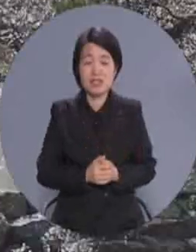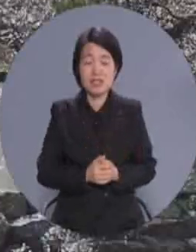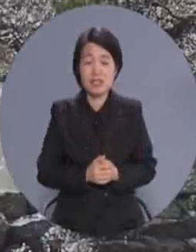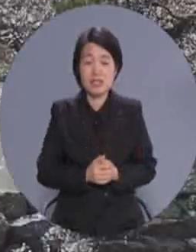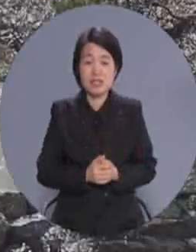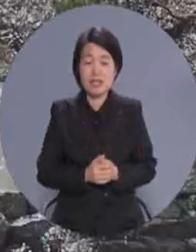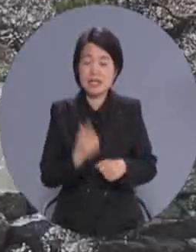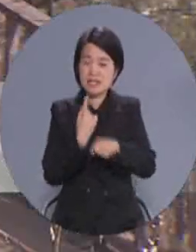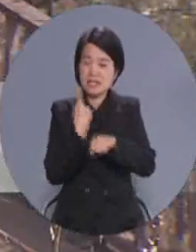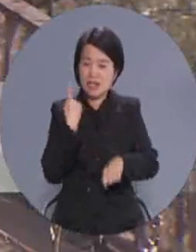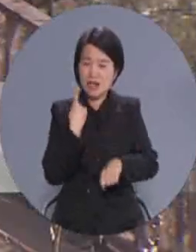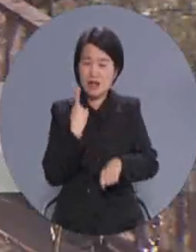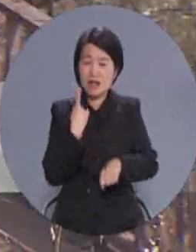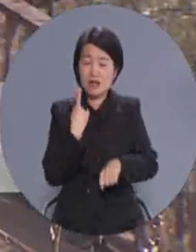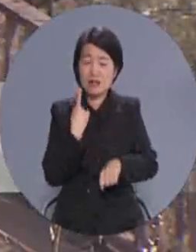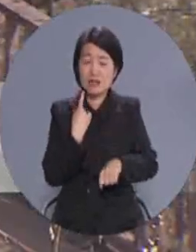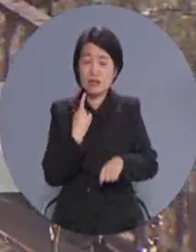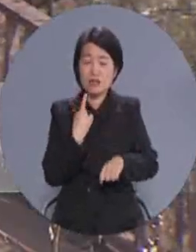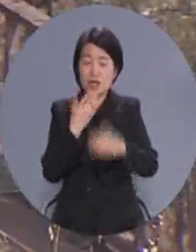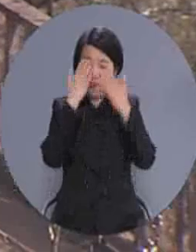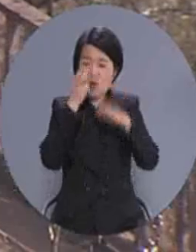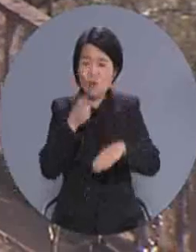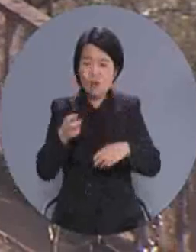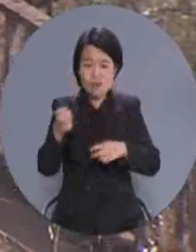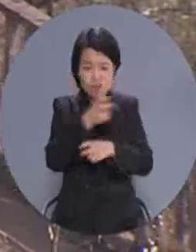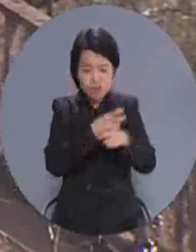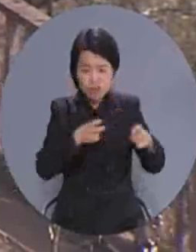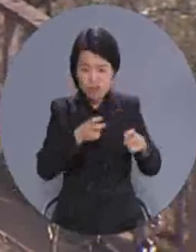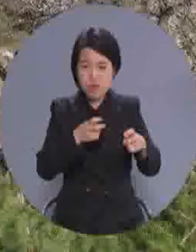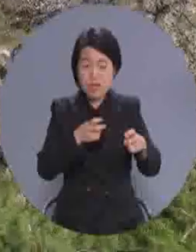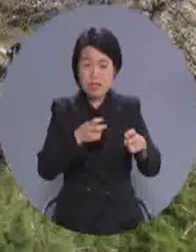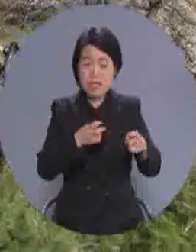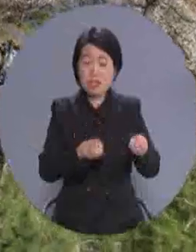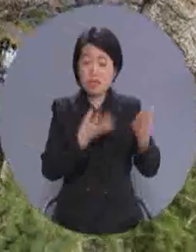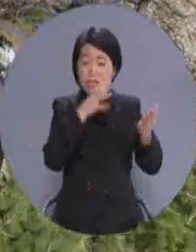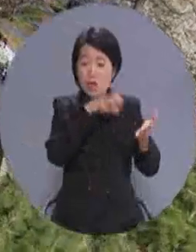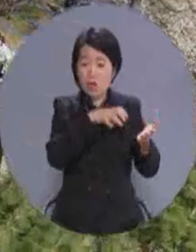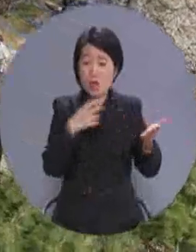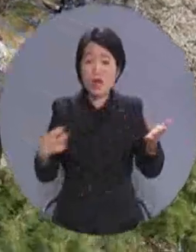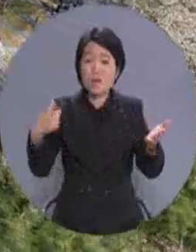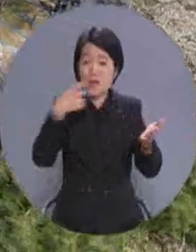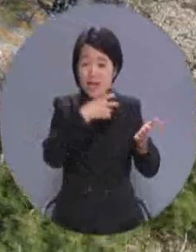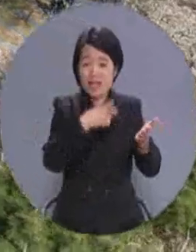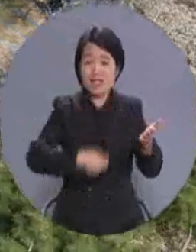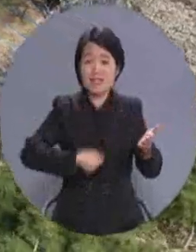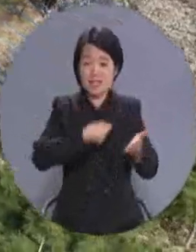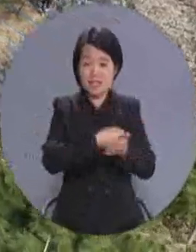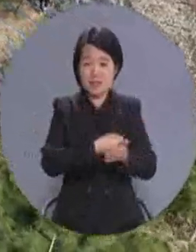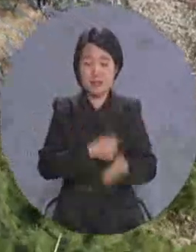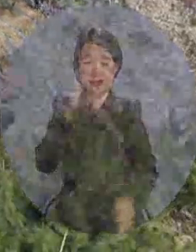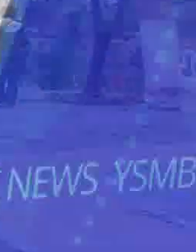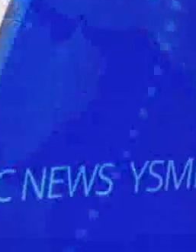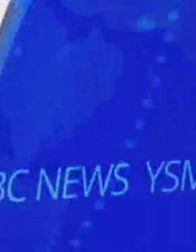광양시는 지난해 불편했던 무료 셔틀버스 운행 구간을 축제장까지 연장한다고 밝혔습니다.